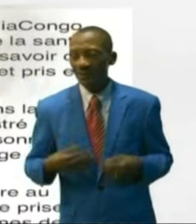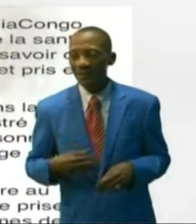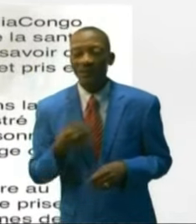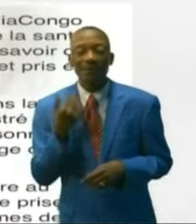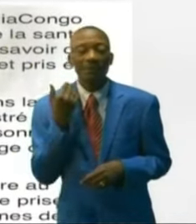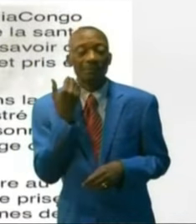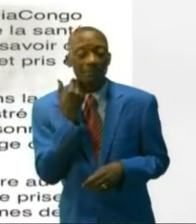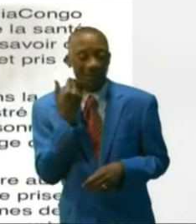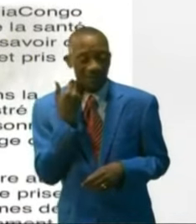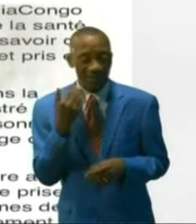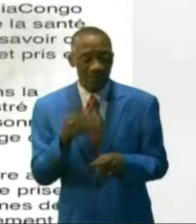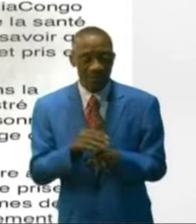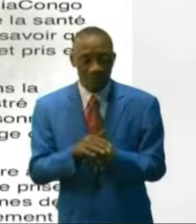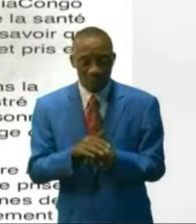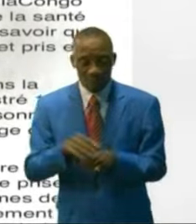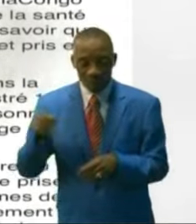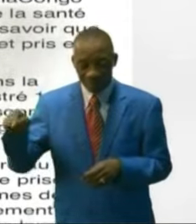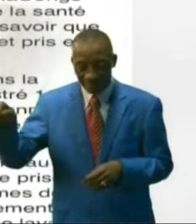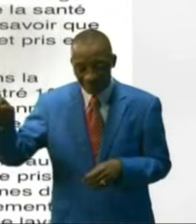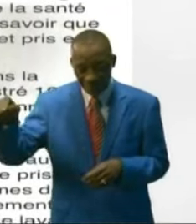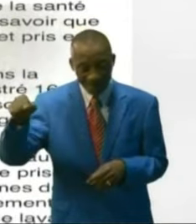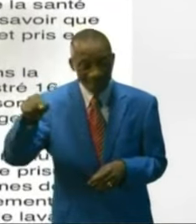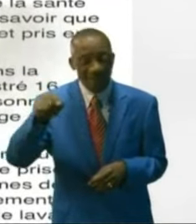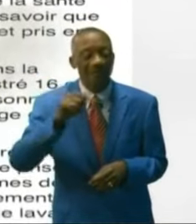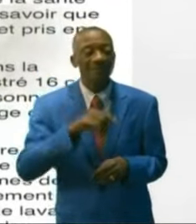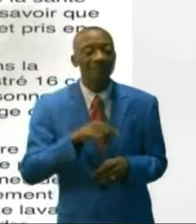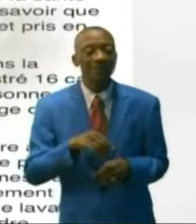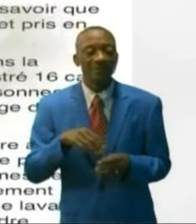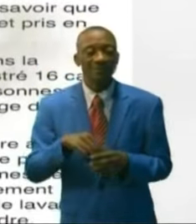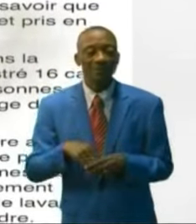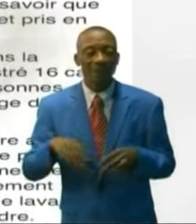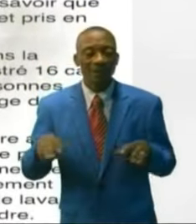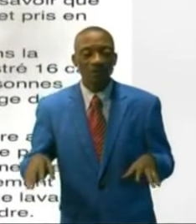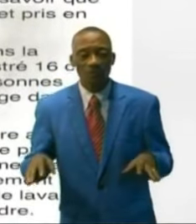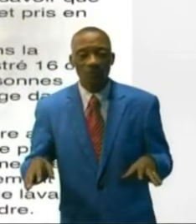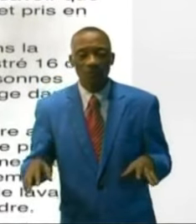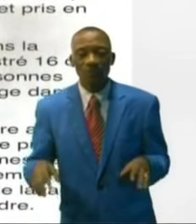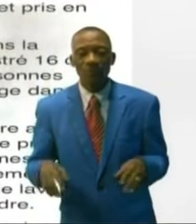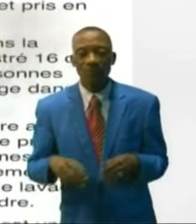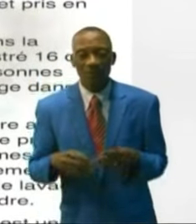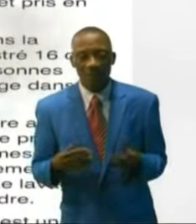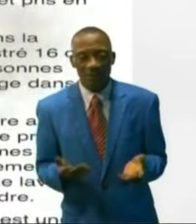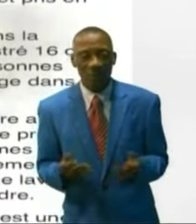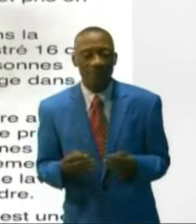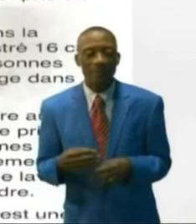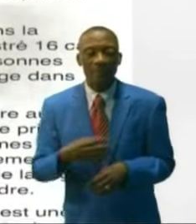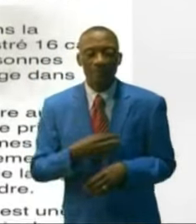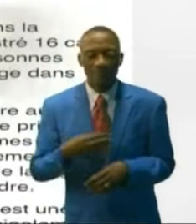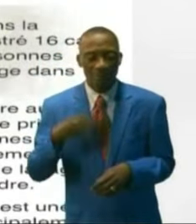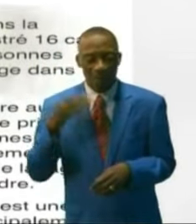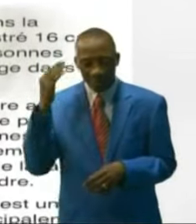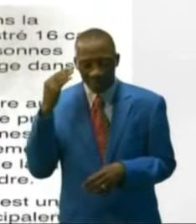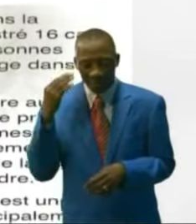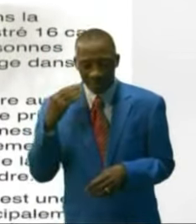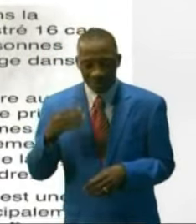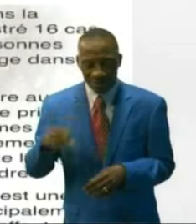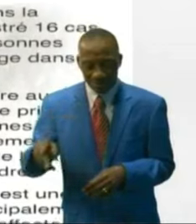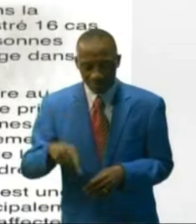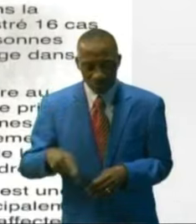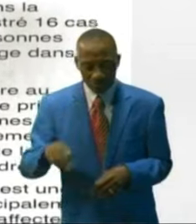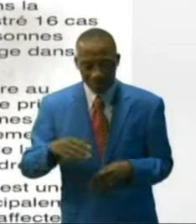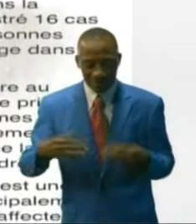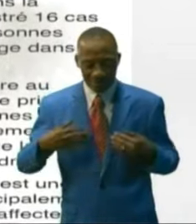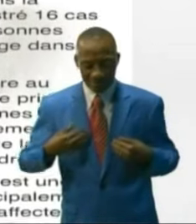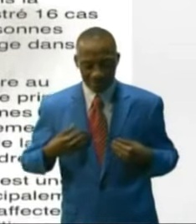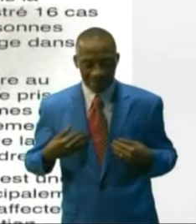sont Kalunda, Ouest, Mushenge, Luebwe, Chikapa. La ministre provinciale de la Santé publique, Odette